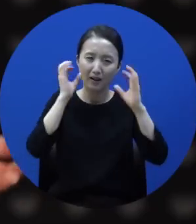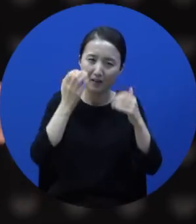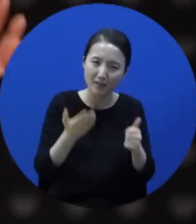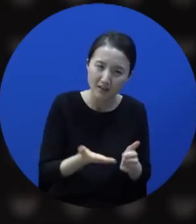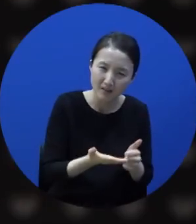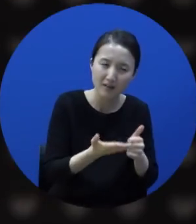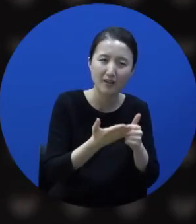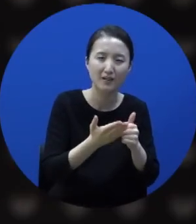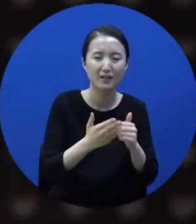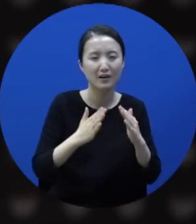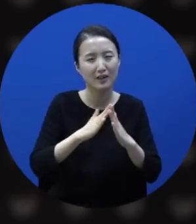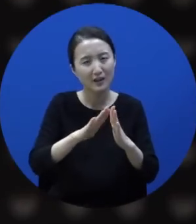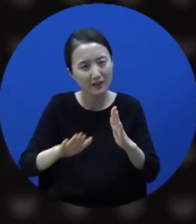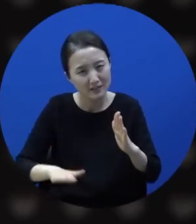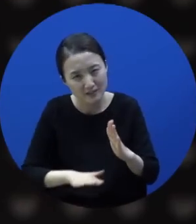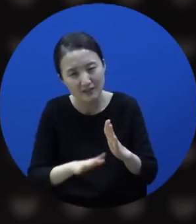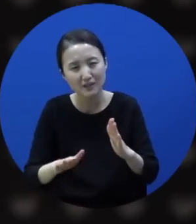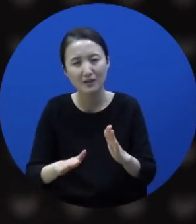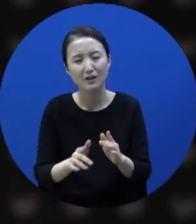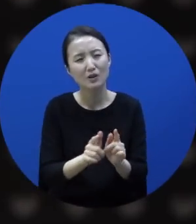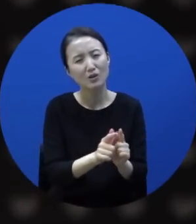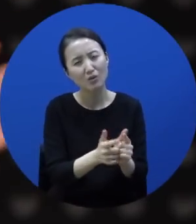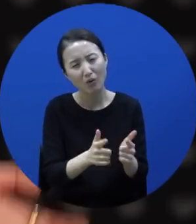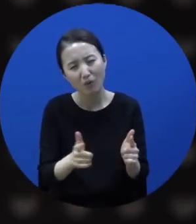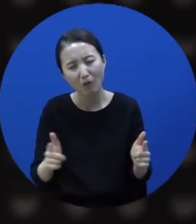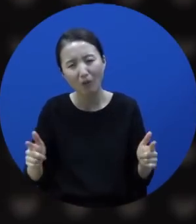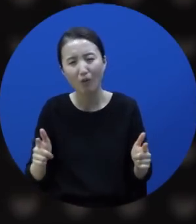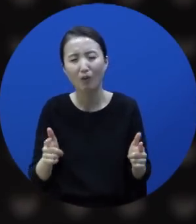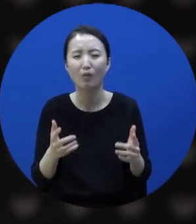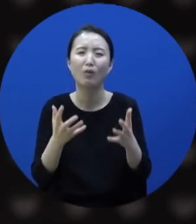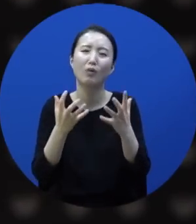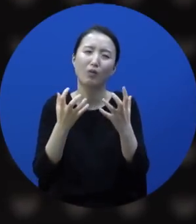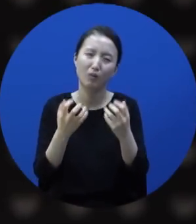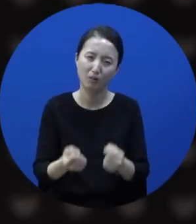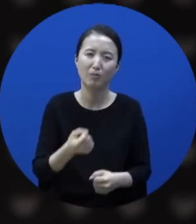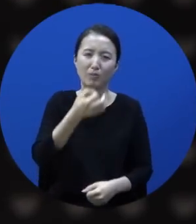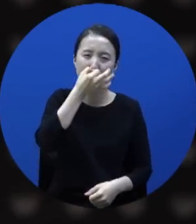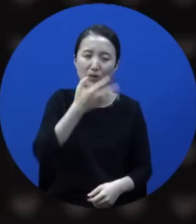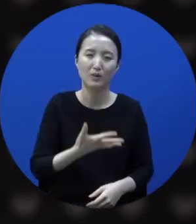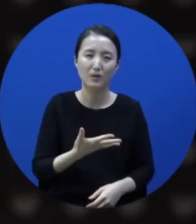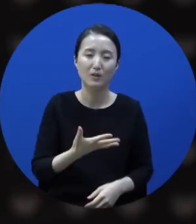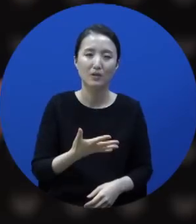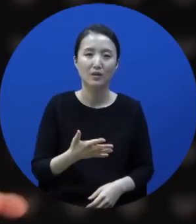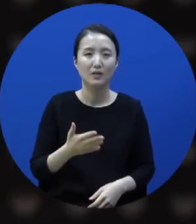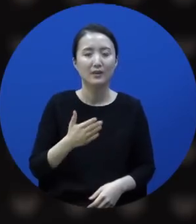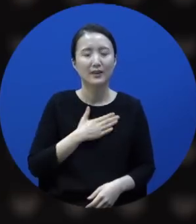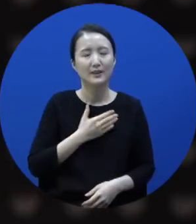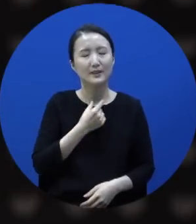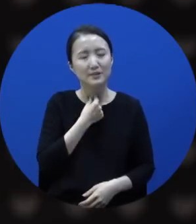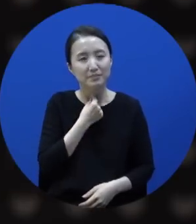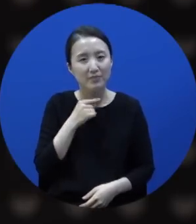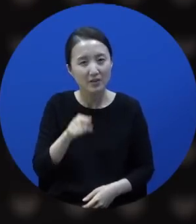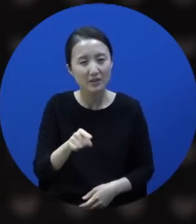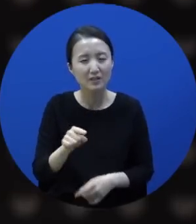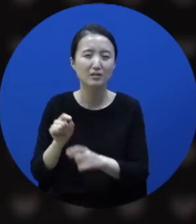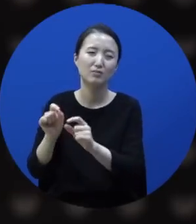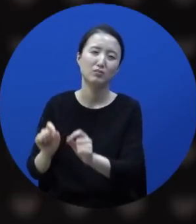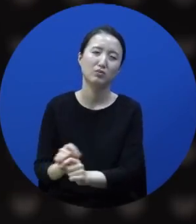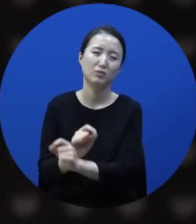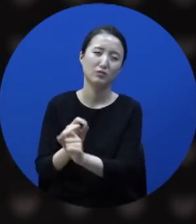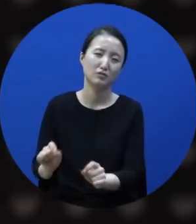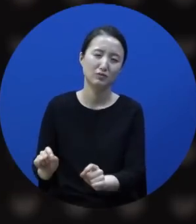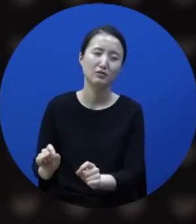되고 네, 집도 돌봐야 되고 살림도 해야 되고 그러면서는 우리가 나답게 사는 것을 사실 포기하고